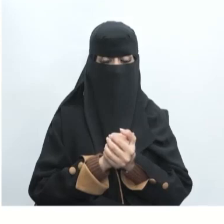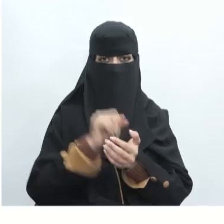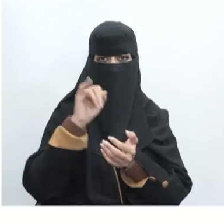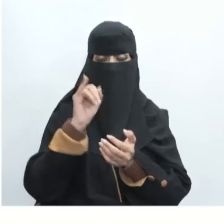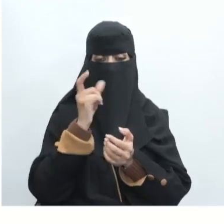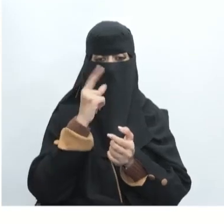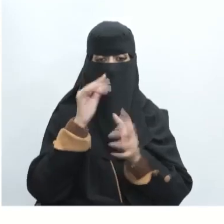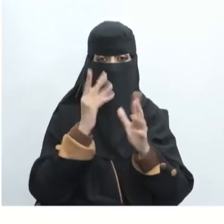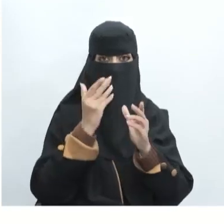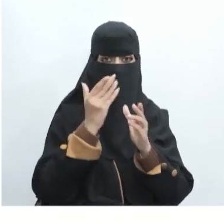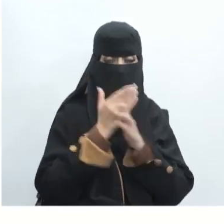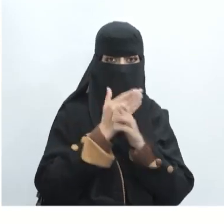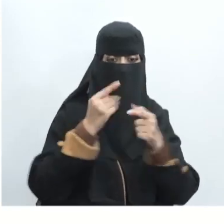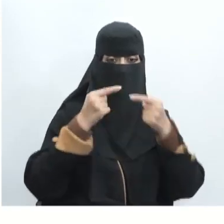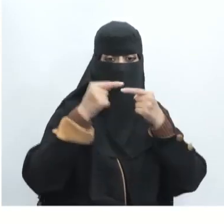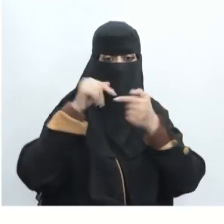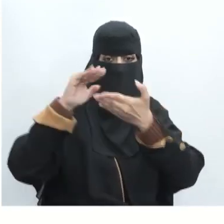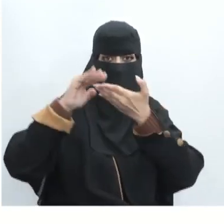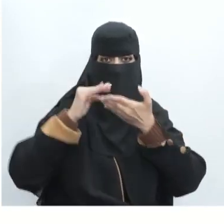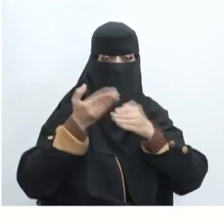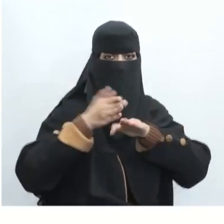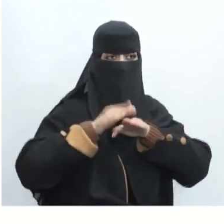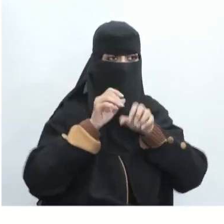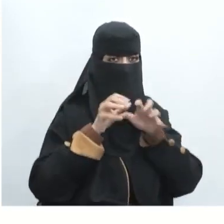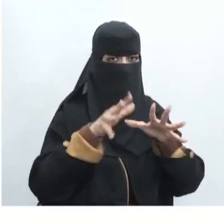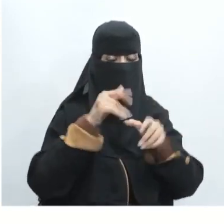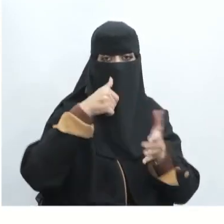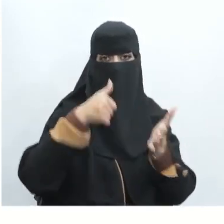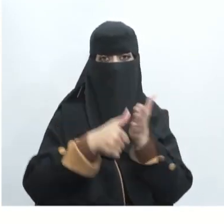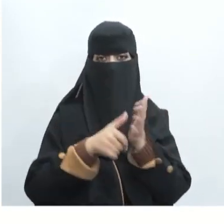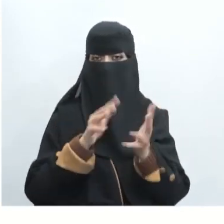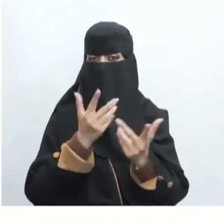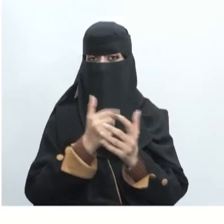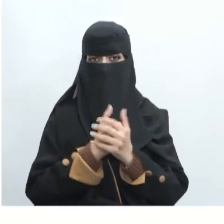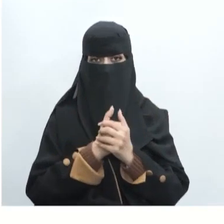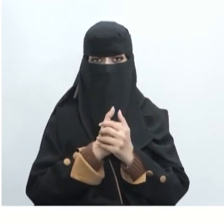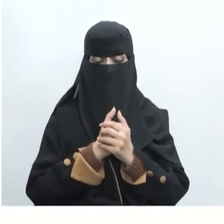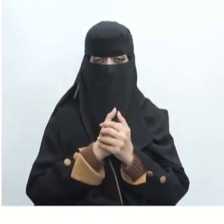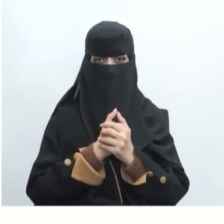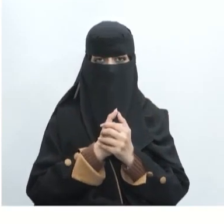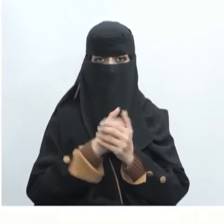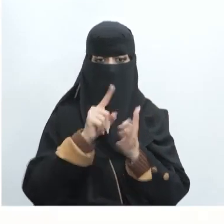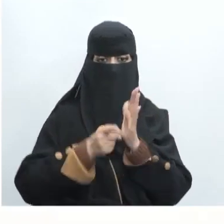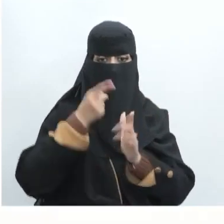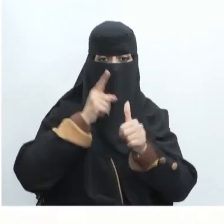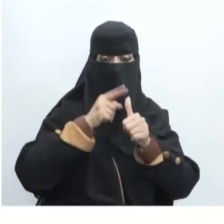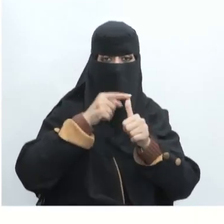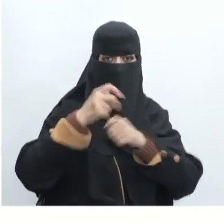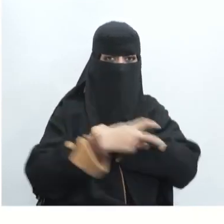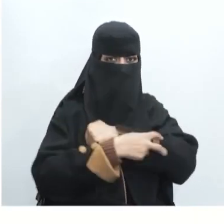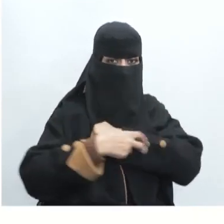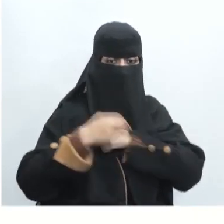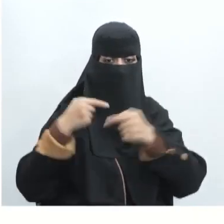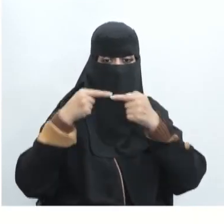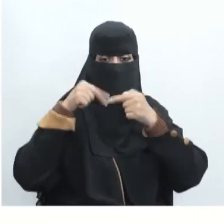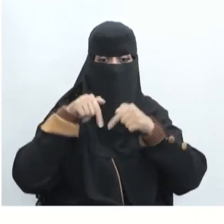ما هي العوامل ابنائي وبناء الطلاب التي ساعدت على انتشار الاميه اولاها هي